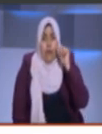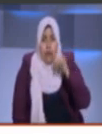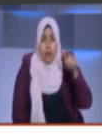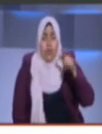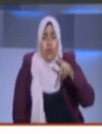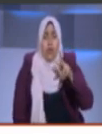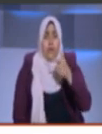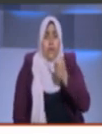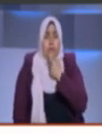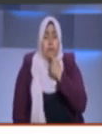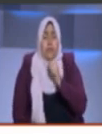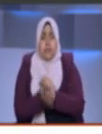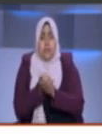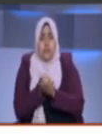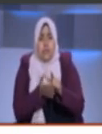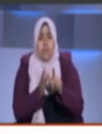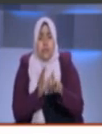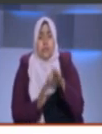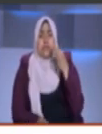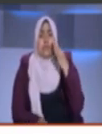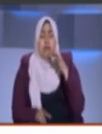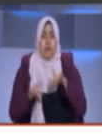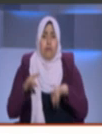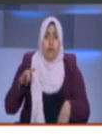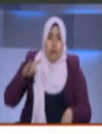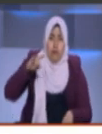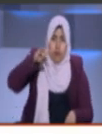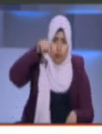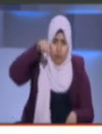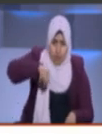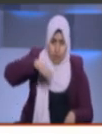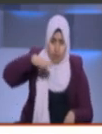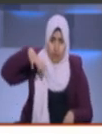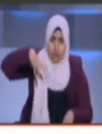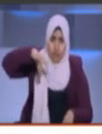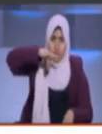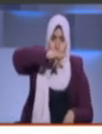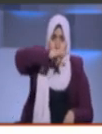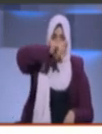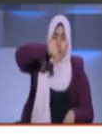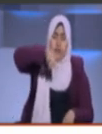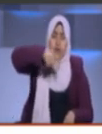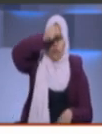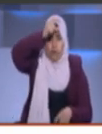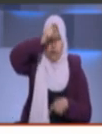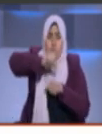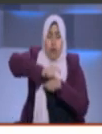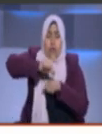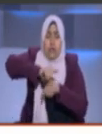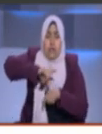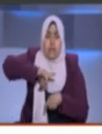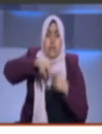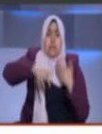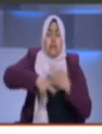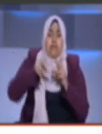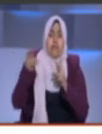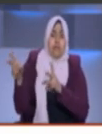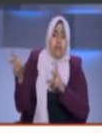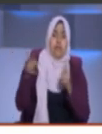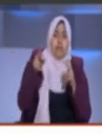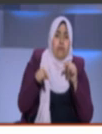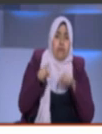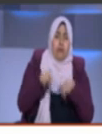أرسلت ثلاث طائرات من سلاح الجو الملكي البريطاني إلى تركيا لشحن